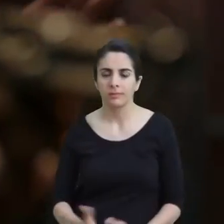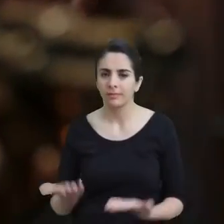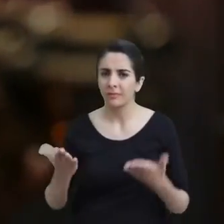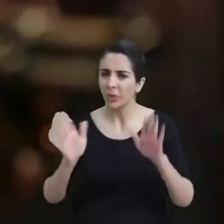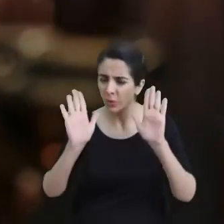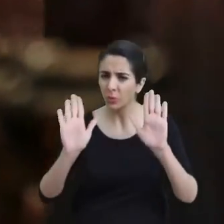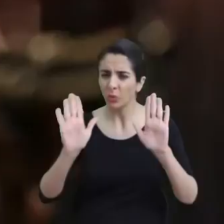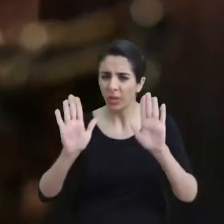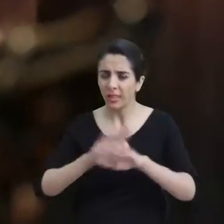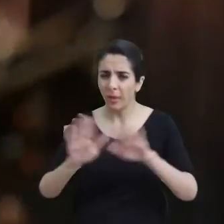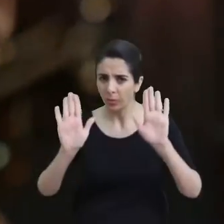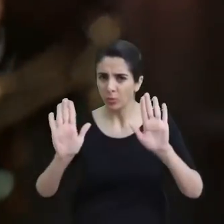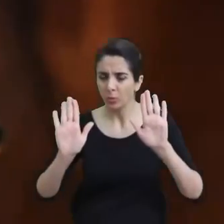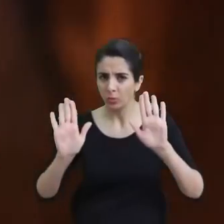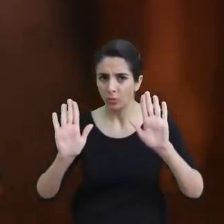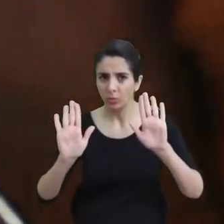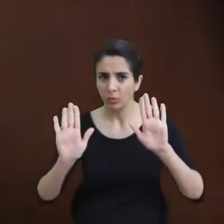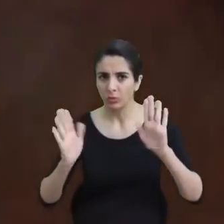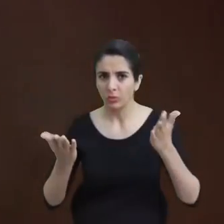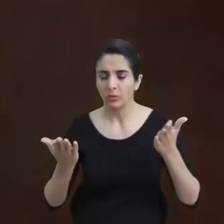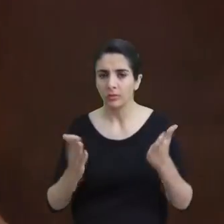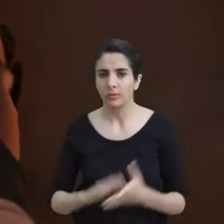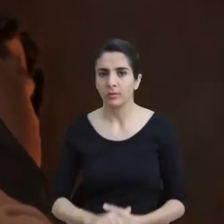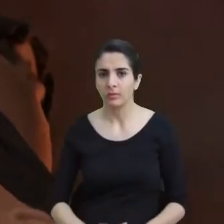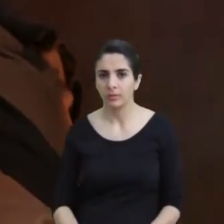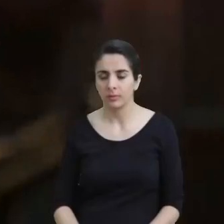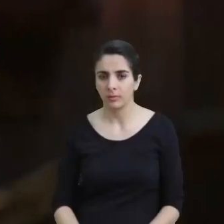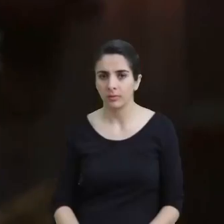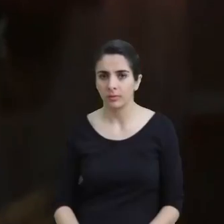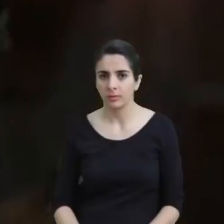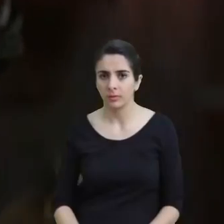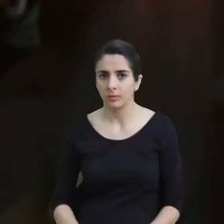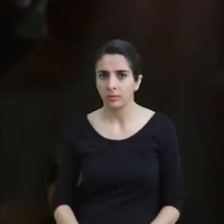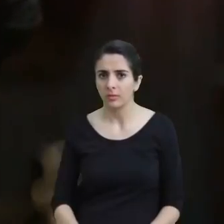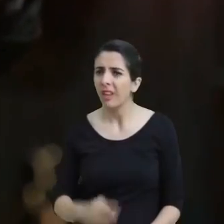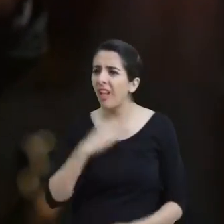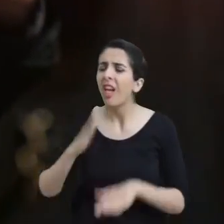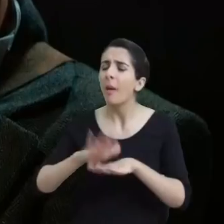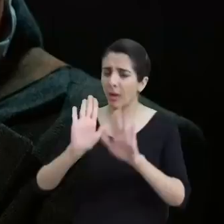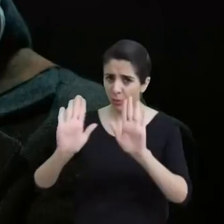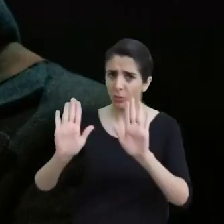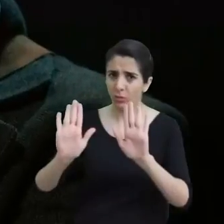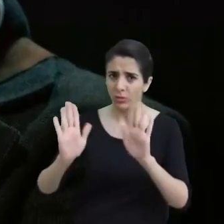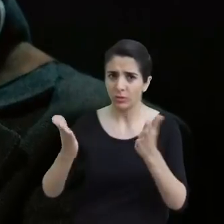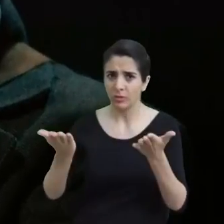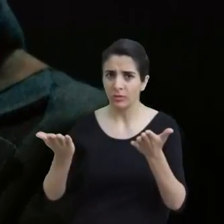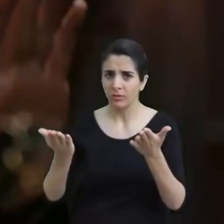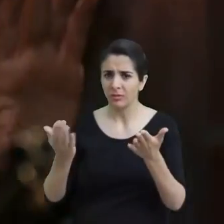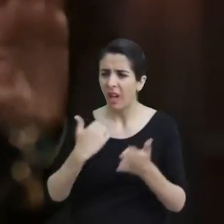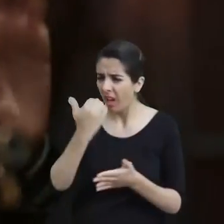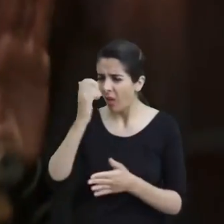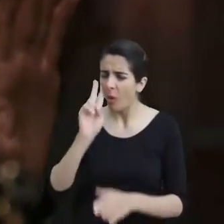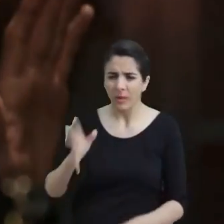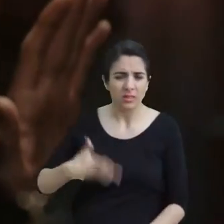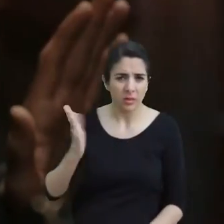Lan oğlum dur. Elleri yavaşça iniyor. Sakın kesme adamı.